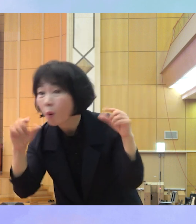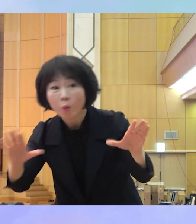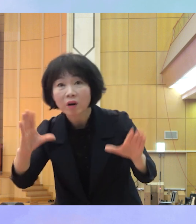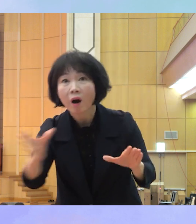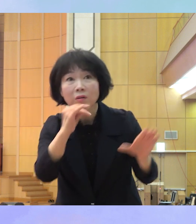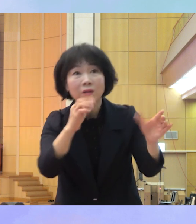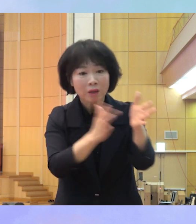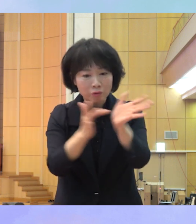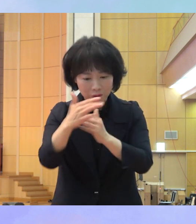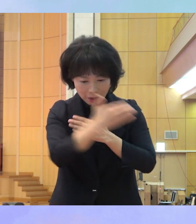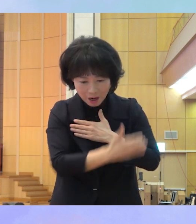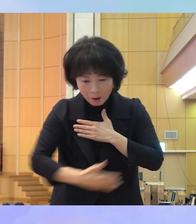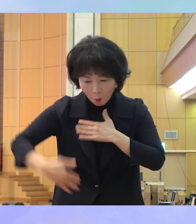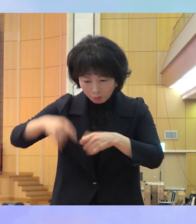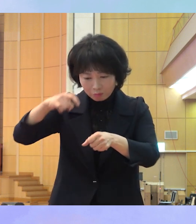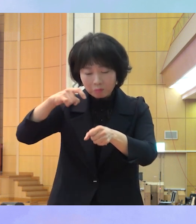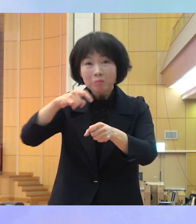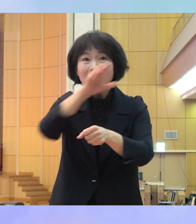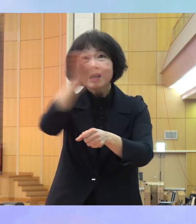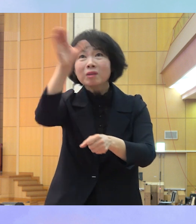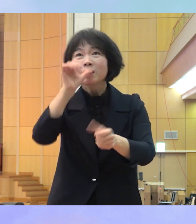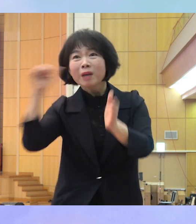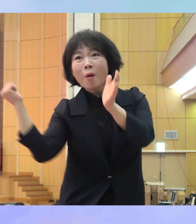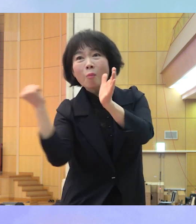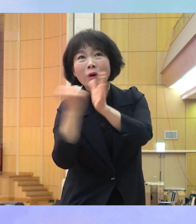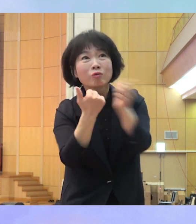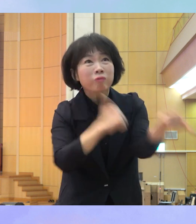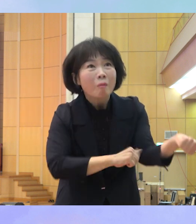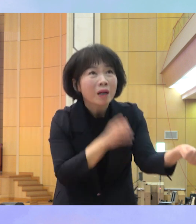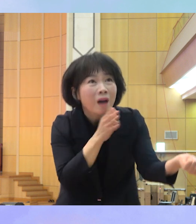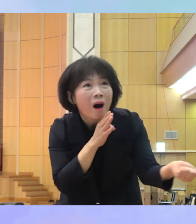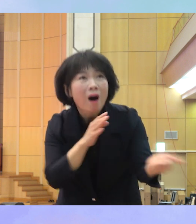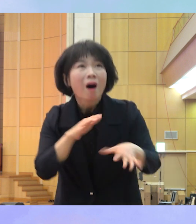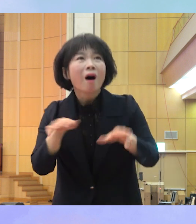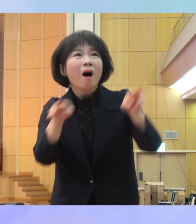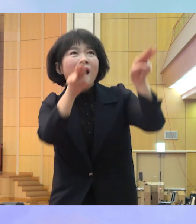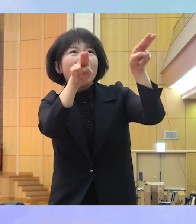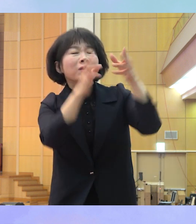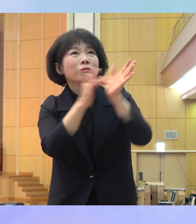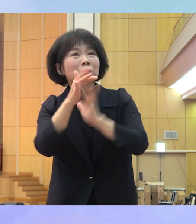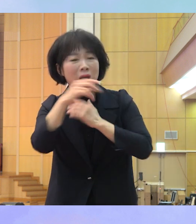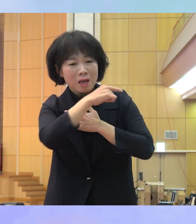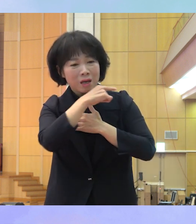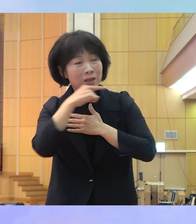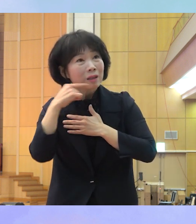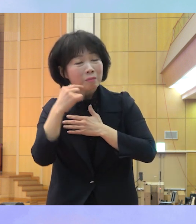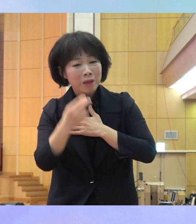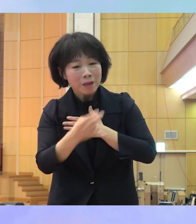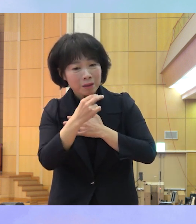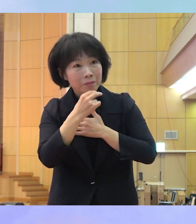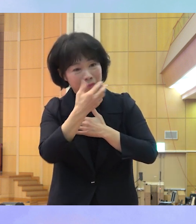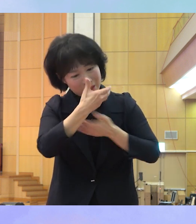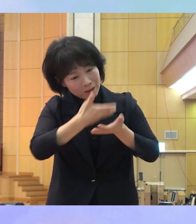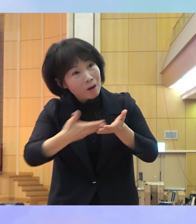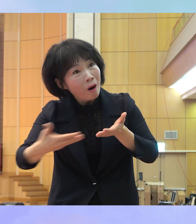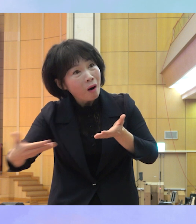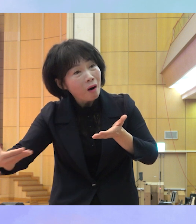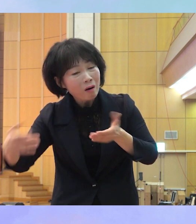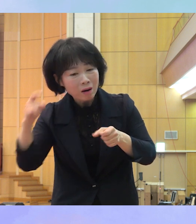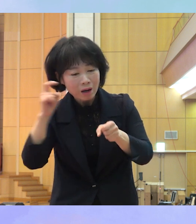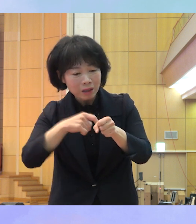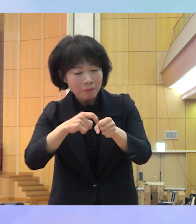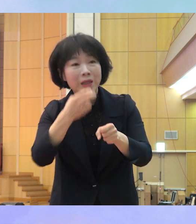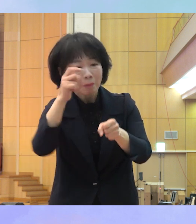성찬식 하면서 예수님이 십자가 지셨구나, 예수님이 나에게 생명의 떡이 되어주셨구나, 예수님이